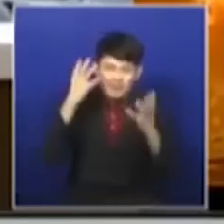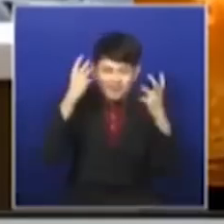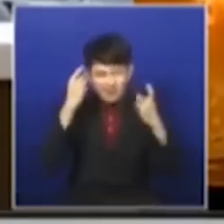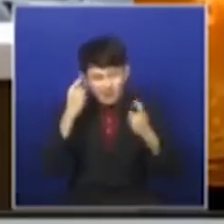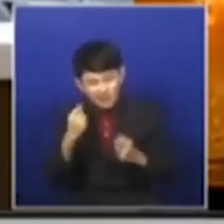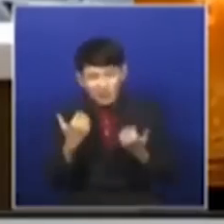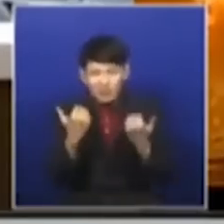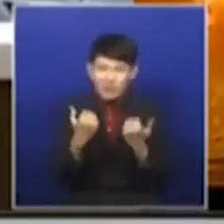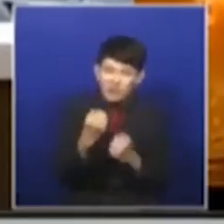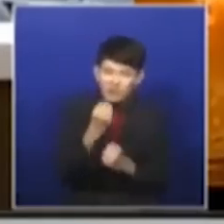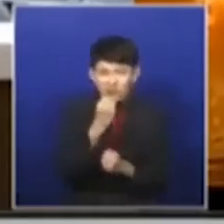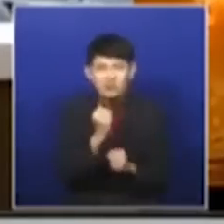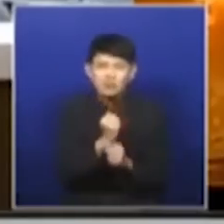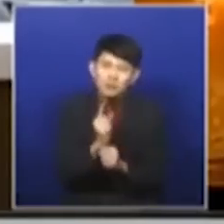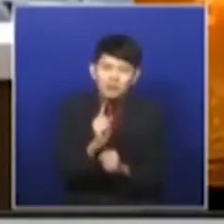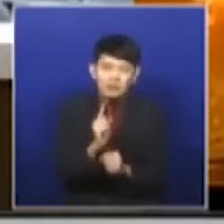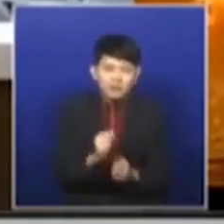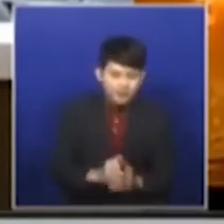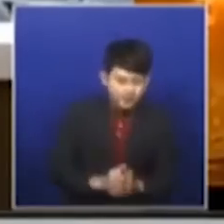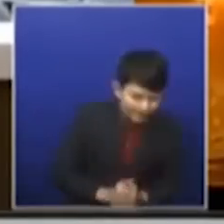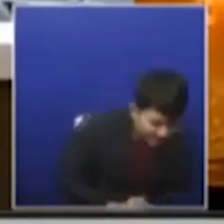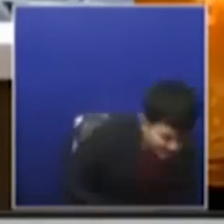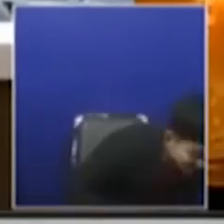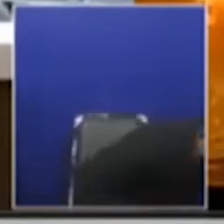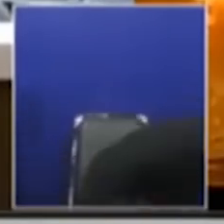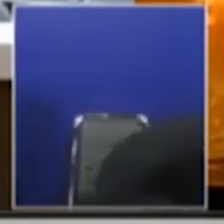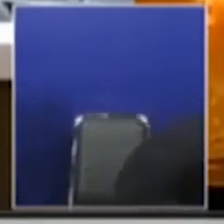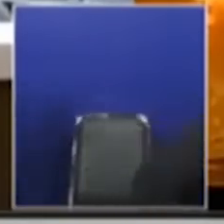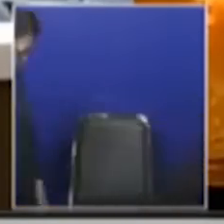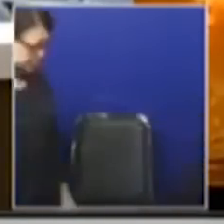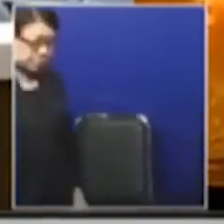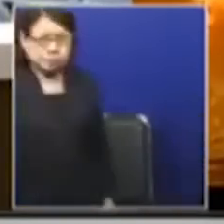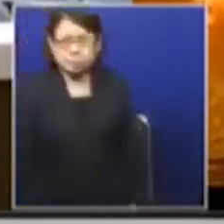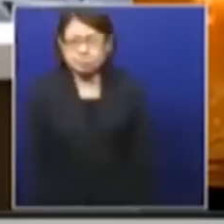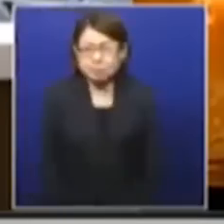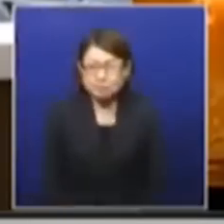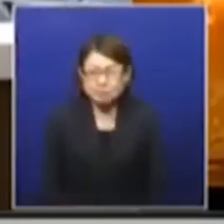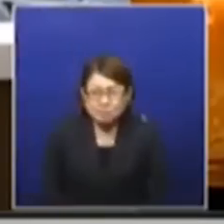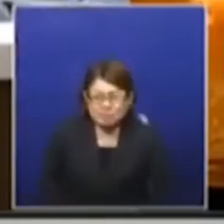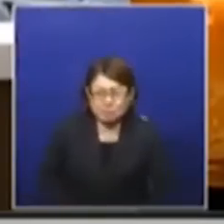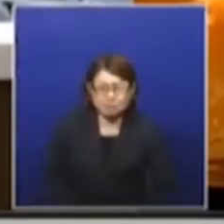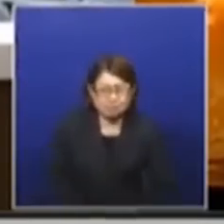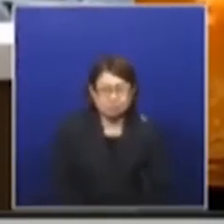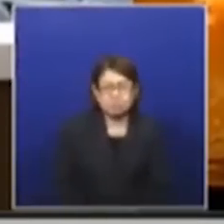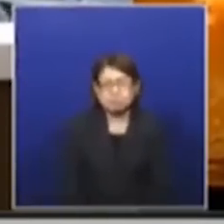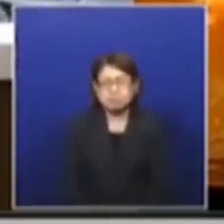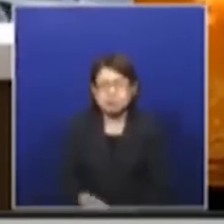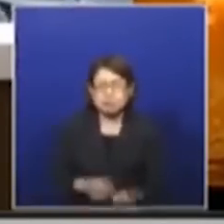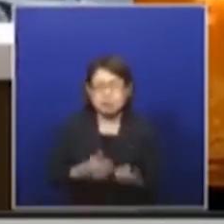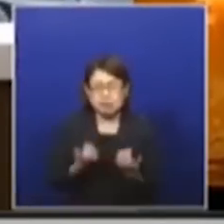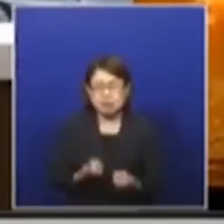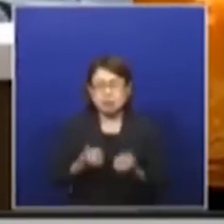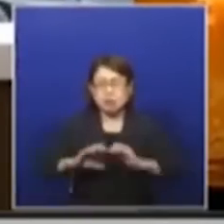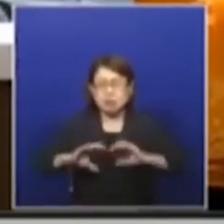ะไรกินคืนนี้ถึงกับแทบอยากจะฆ่าตัวตายแต่รัฐก็ยังทำเป็นต